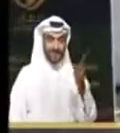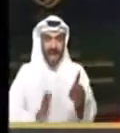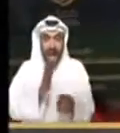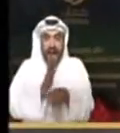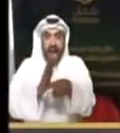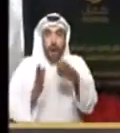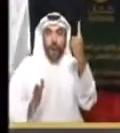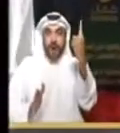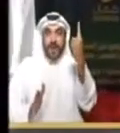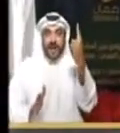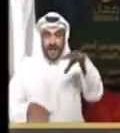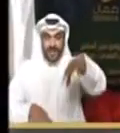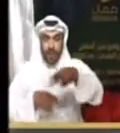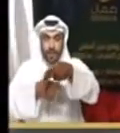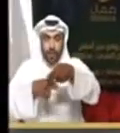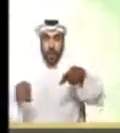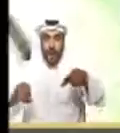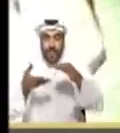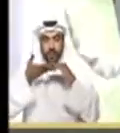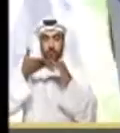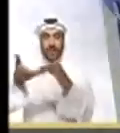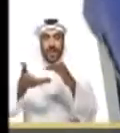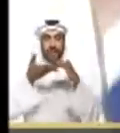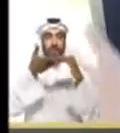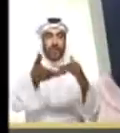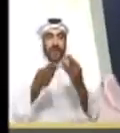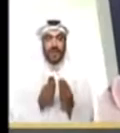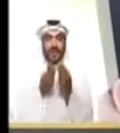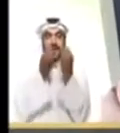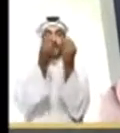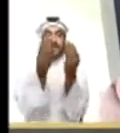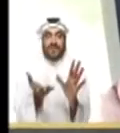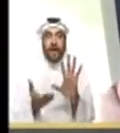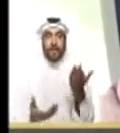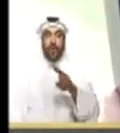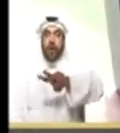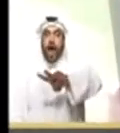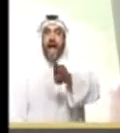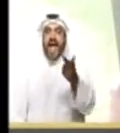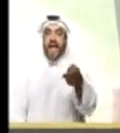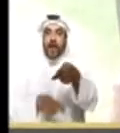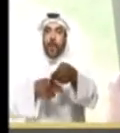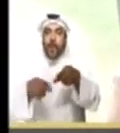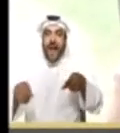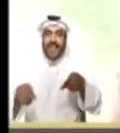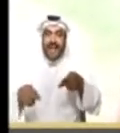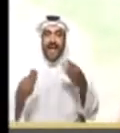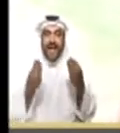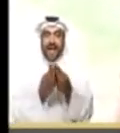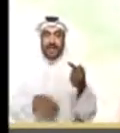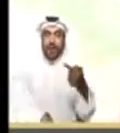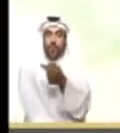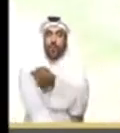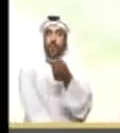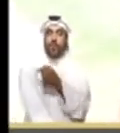لأول مرة على مستوى البلاد ستقدم منظومة صحية جديدة للوافدين العاملين في القطاع الخاص وعائلاتهم،